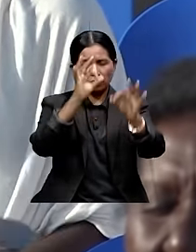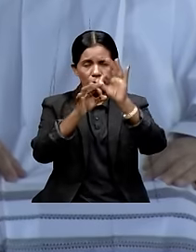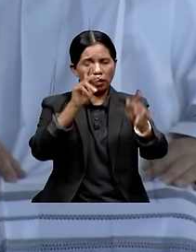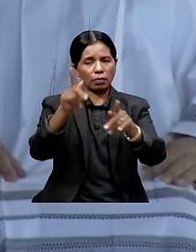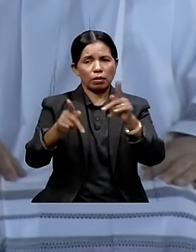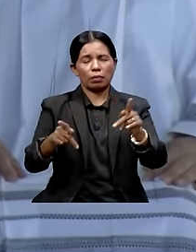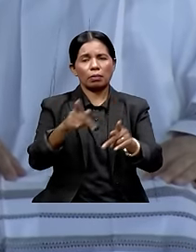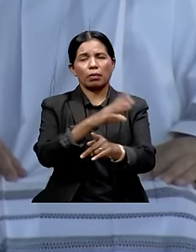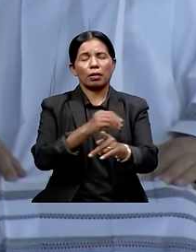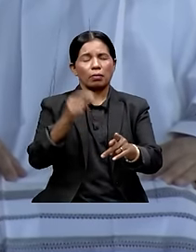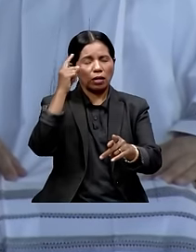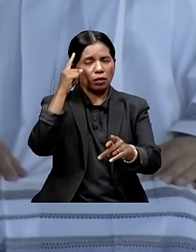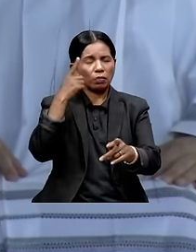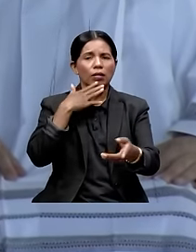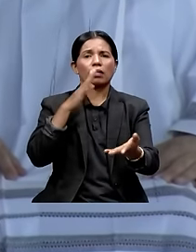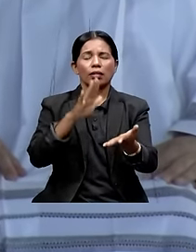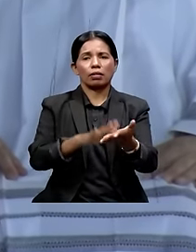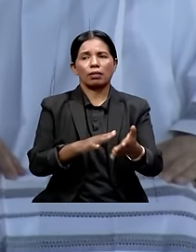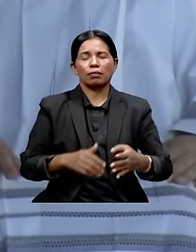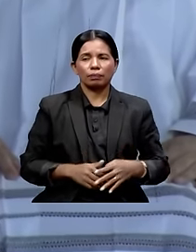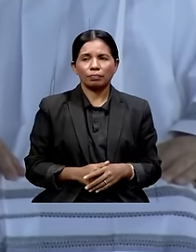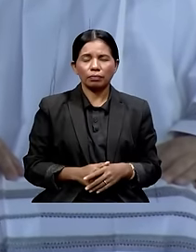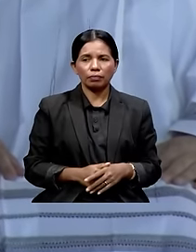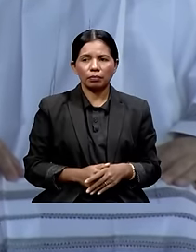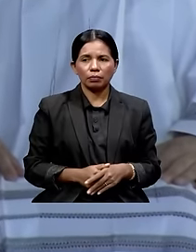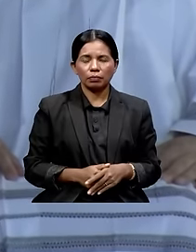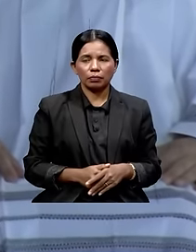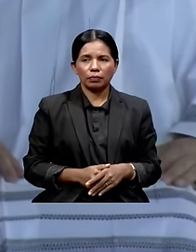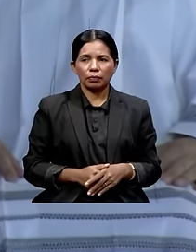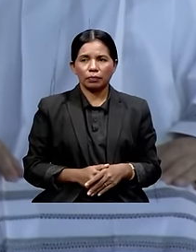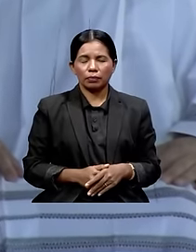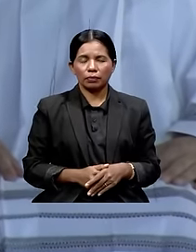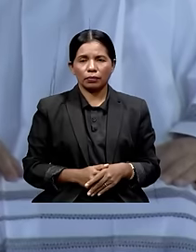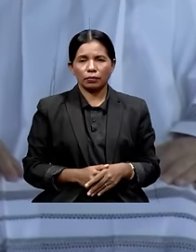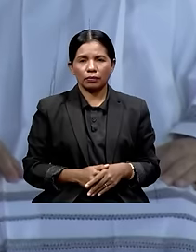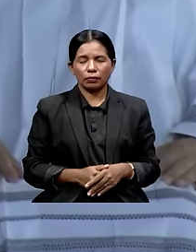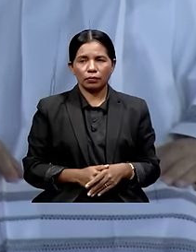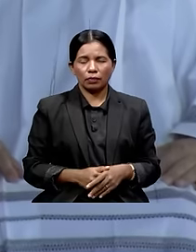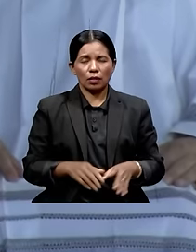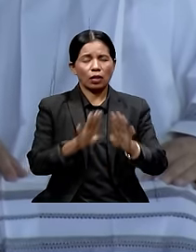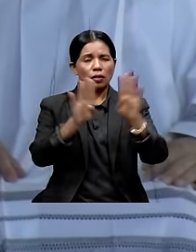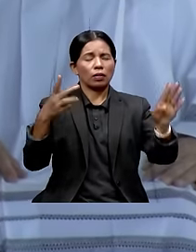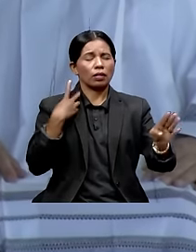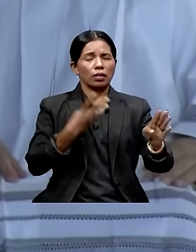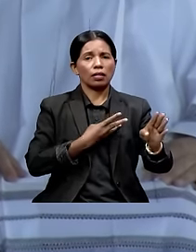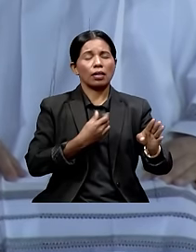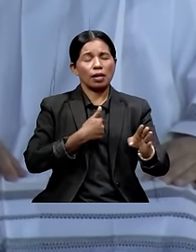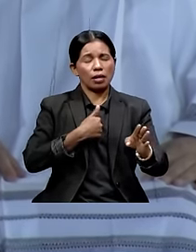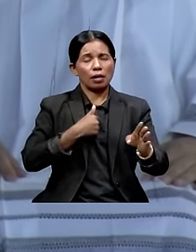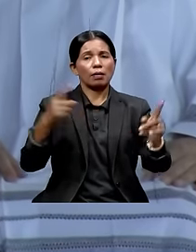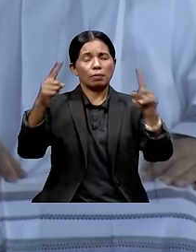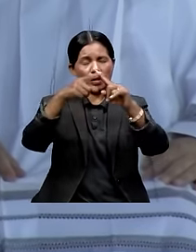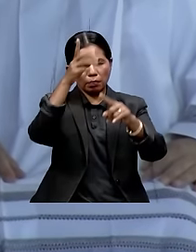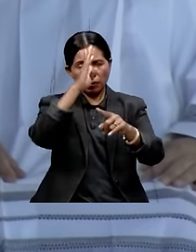buan. Questa terra così lontana dal Pacifico. Lo che itania an ba maromat ba maung alin